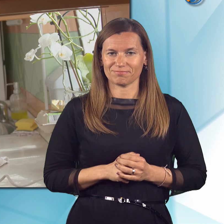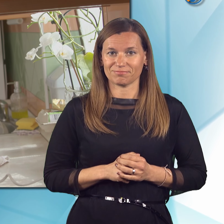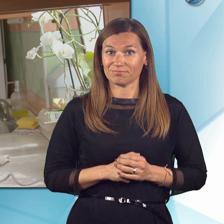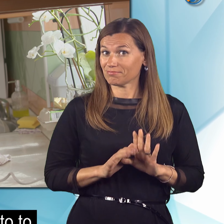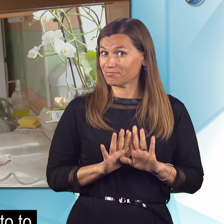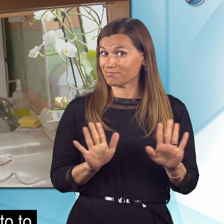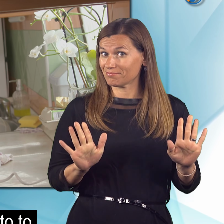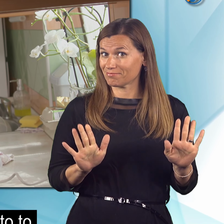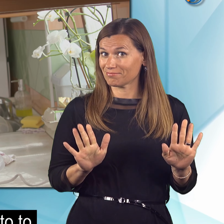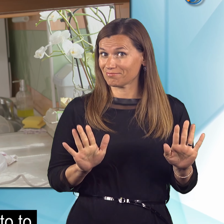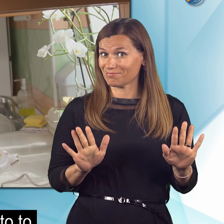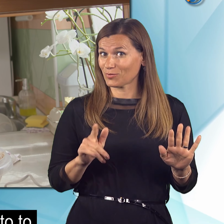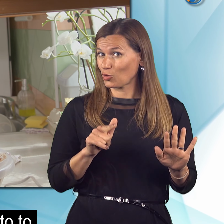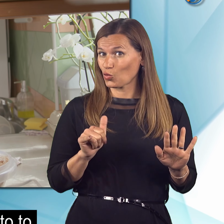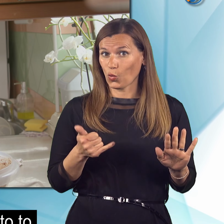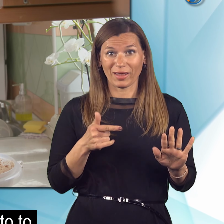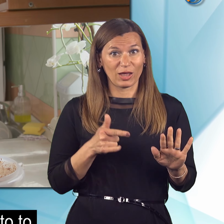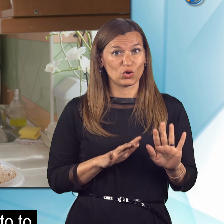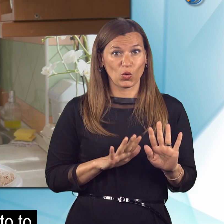Mislim, da je to to.